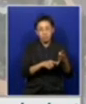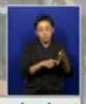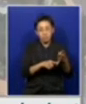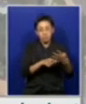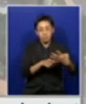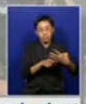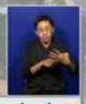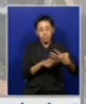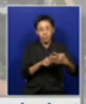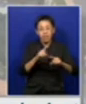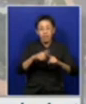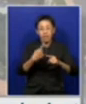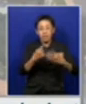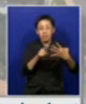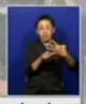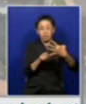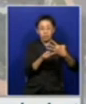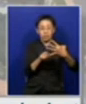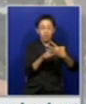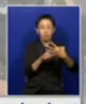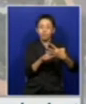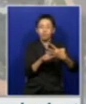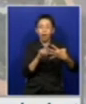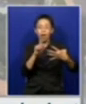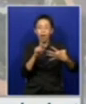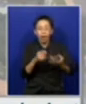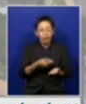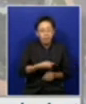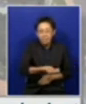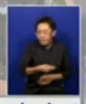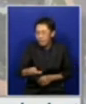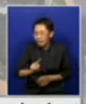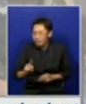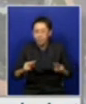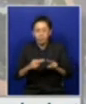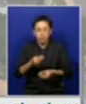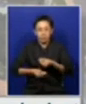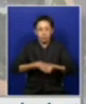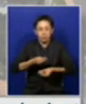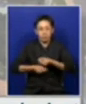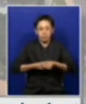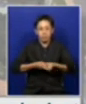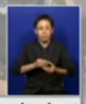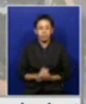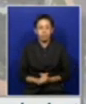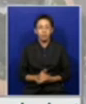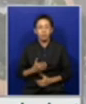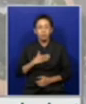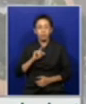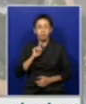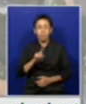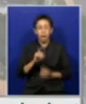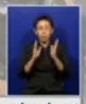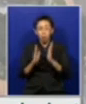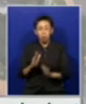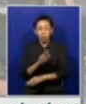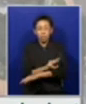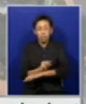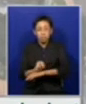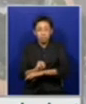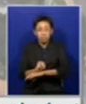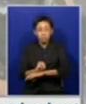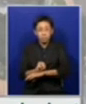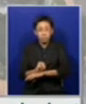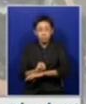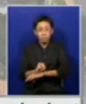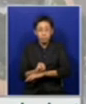ไม่สามารถจะบริหารจัดการได้ไปแจกที่กระทรวงพาณิชย์นะครับผมถามว่าคนมหาสารคามนะครับ